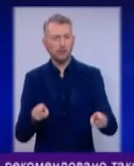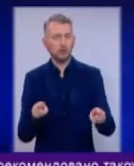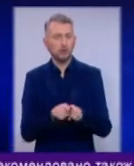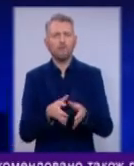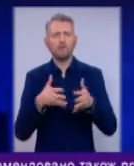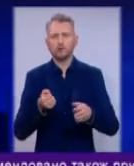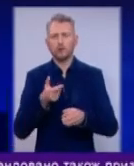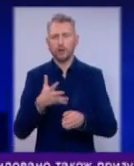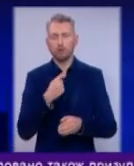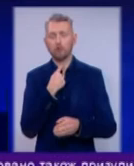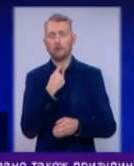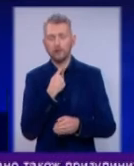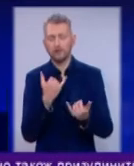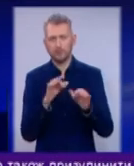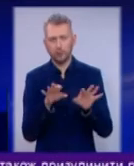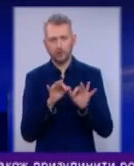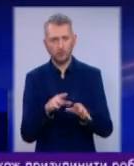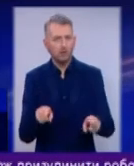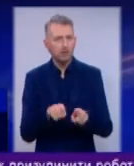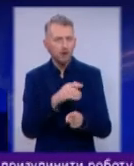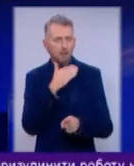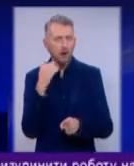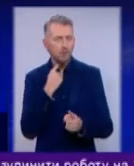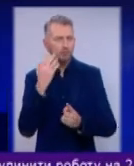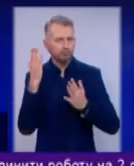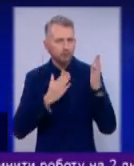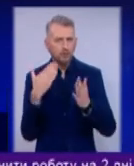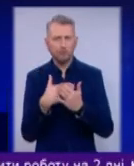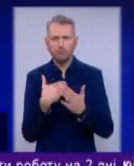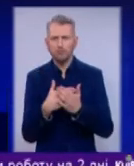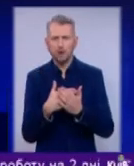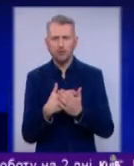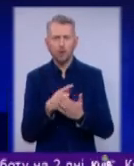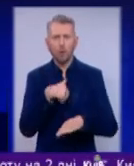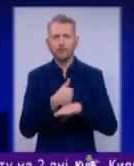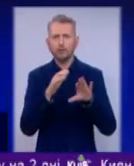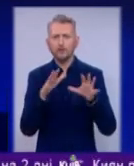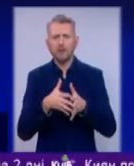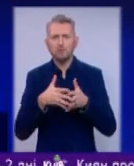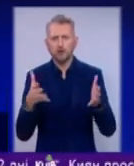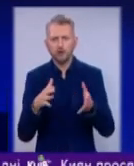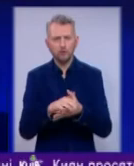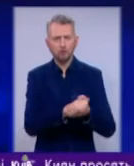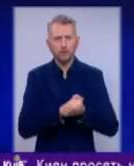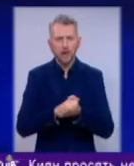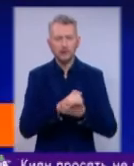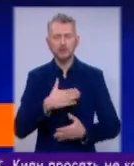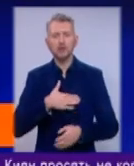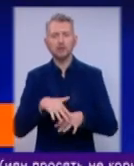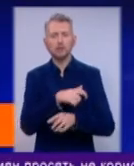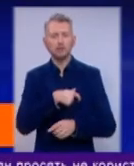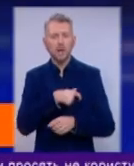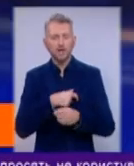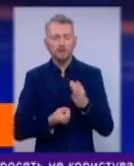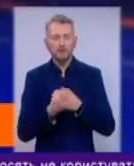кількістю голосів. Зараз поясню. Такою величезною кількістю голосів, майже конституційною більшістю. Дуже солідарно показала свою роботу. Солідарність наших народних депутатів виявляється тільки